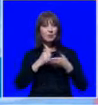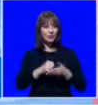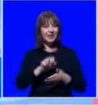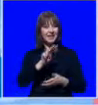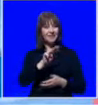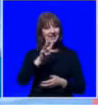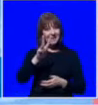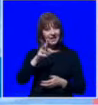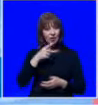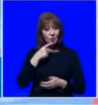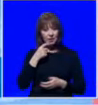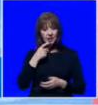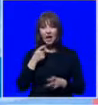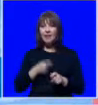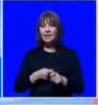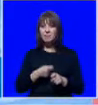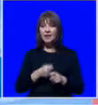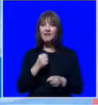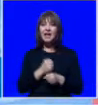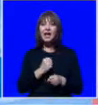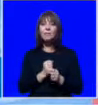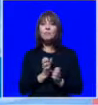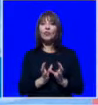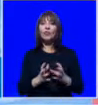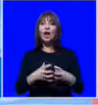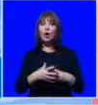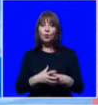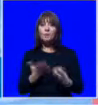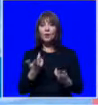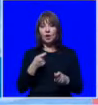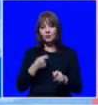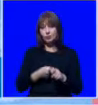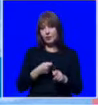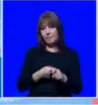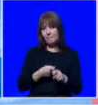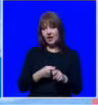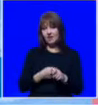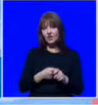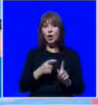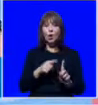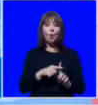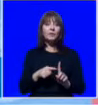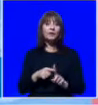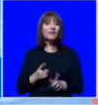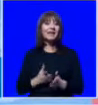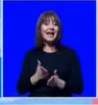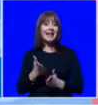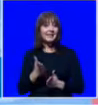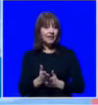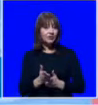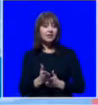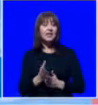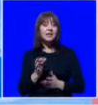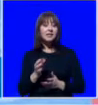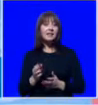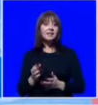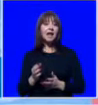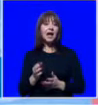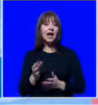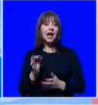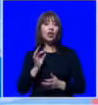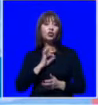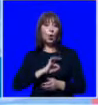2023. Беше сформирана и работна група, която да изработи обективен механизъм за определение на максималния осигурителен доход, защото за